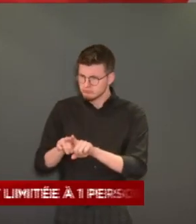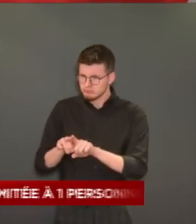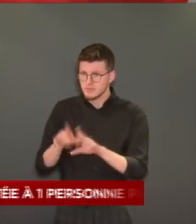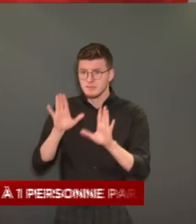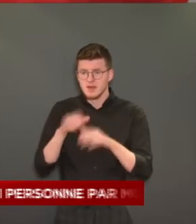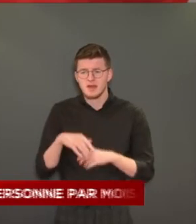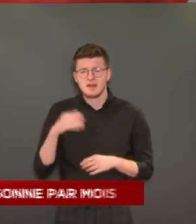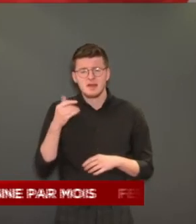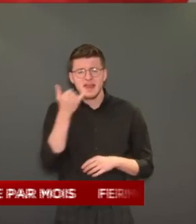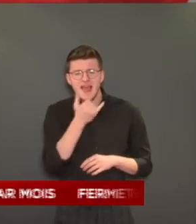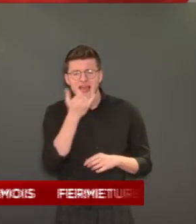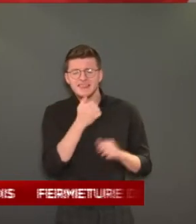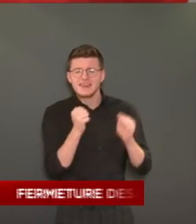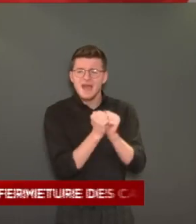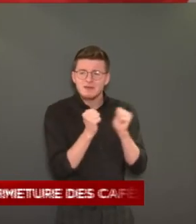règles.